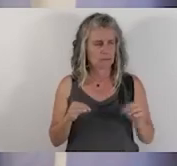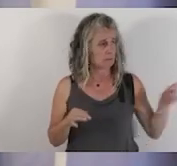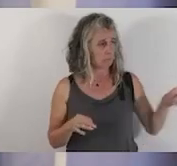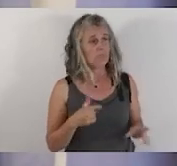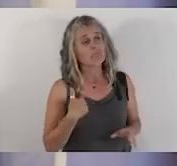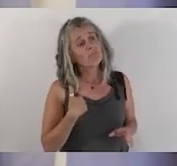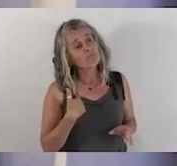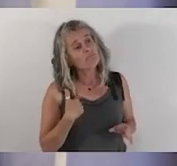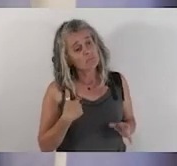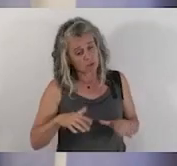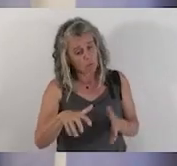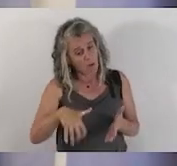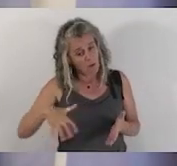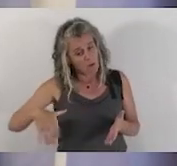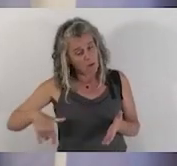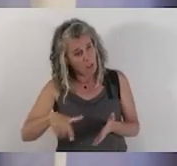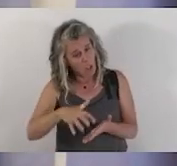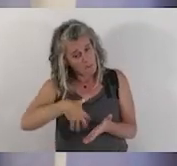Madame Parodi,